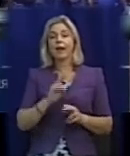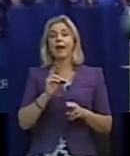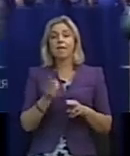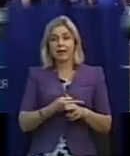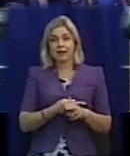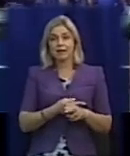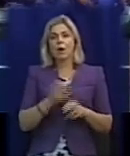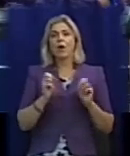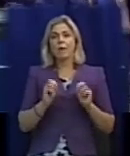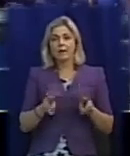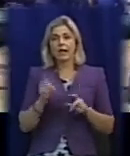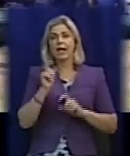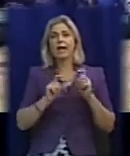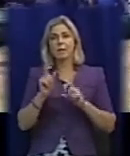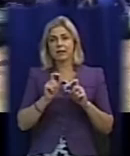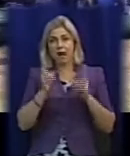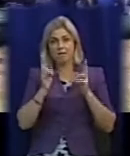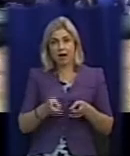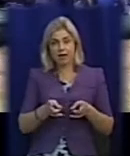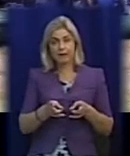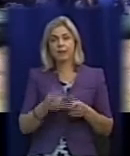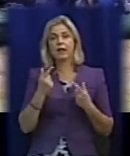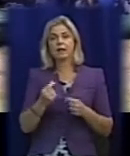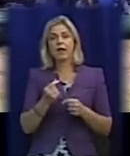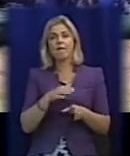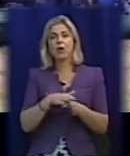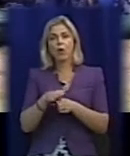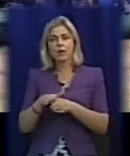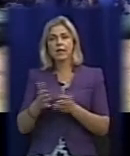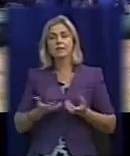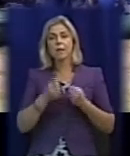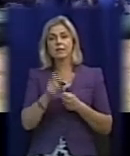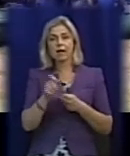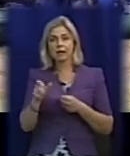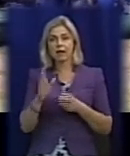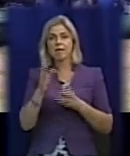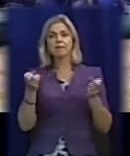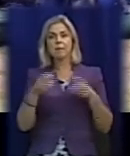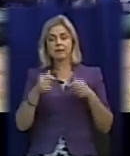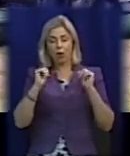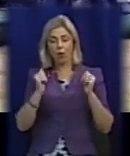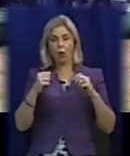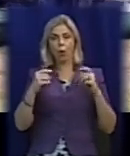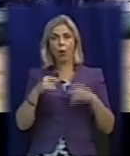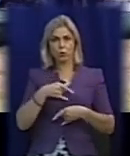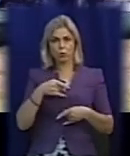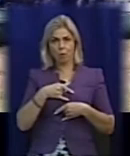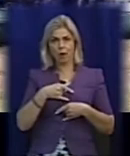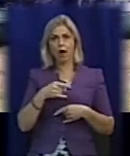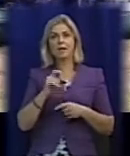ліквідація небезпечної хімічної аварії, де виконують рятувальники в спеціальних костюмах L1